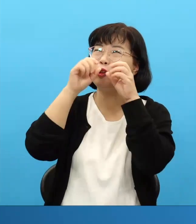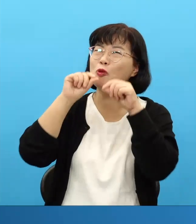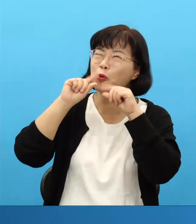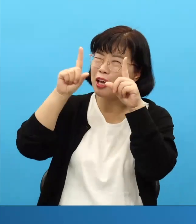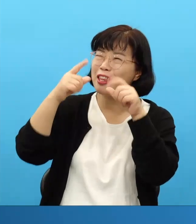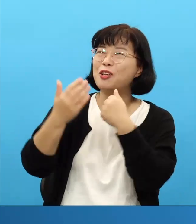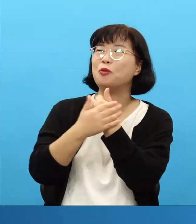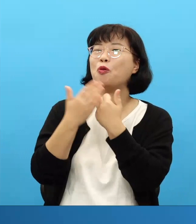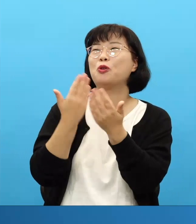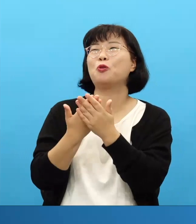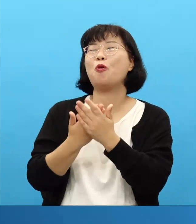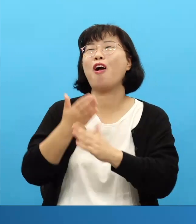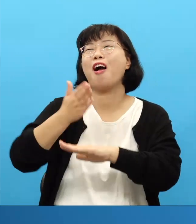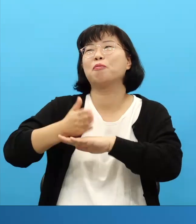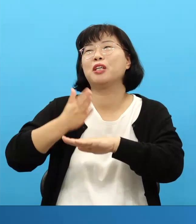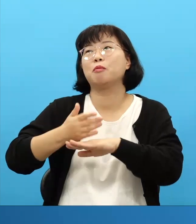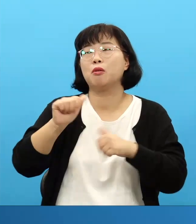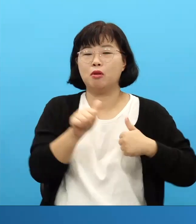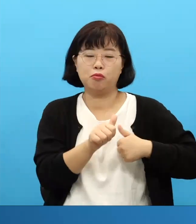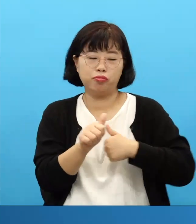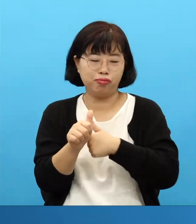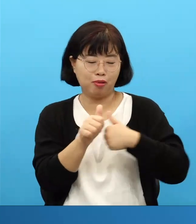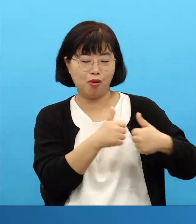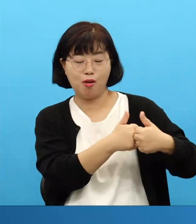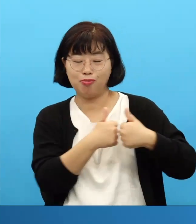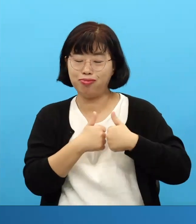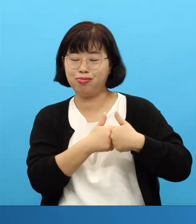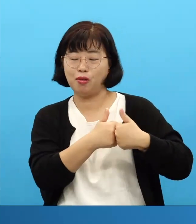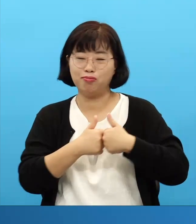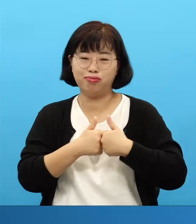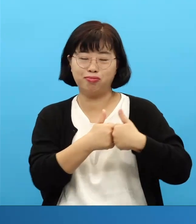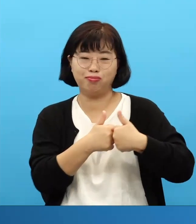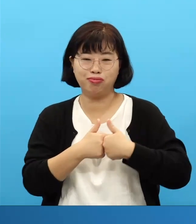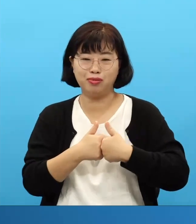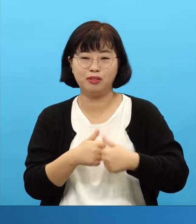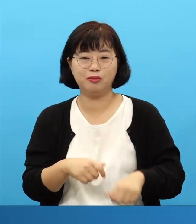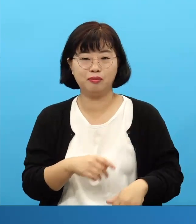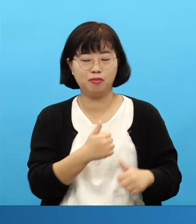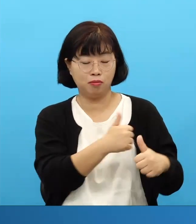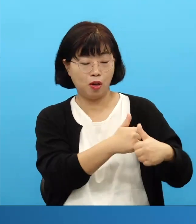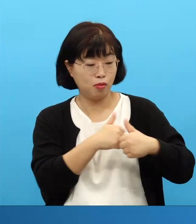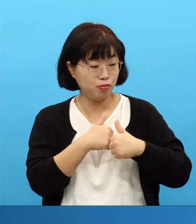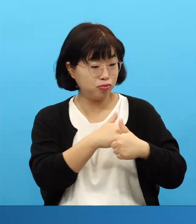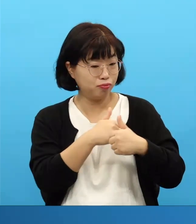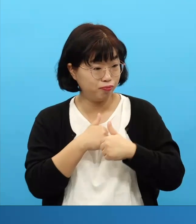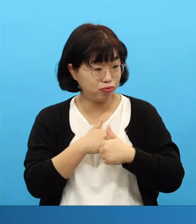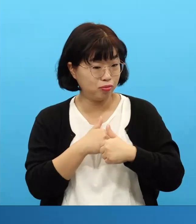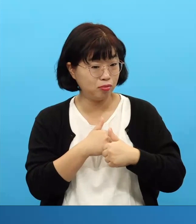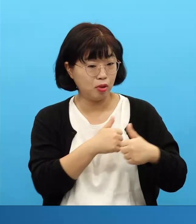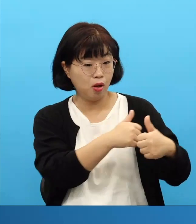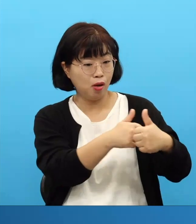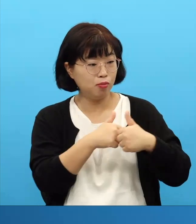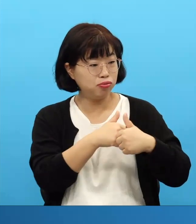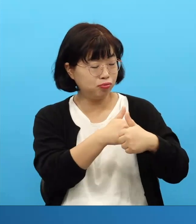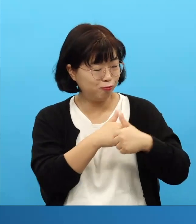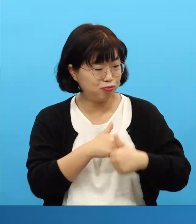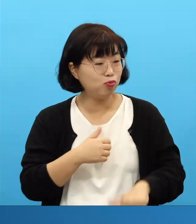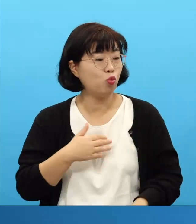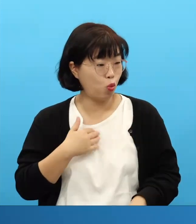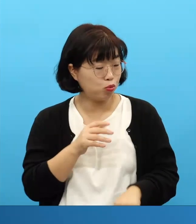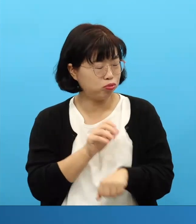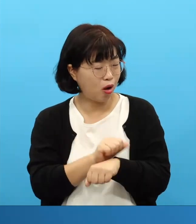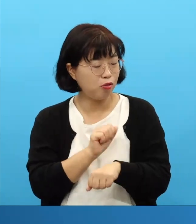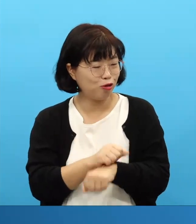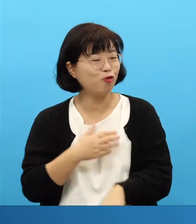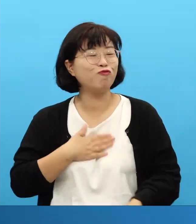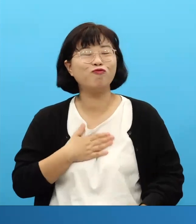meeting you, I came to realize the gospel." And he was really doing it well. He was so happy. 나는 신경을 안 써 모른데 돈을 다 가져가. But I wasn't really interested in what he was